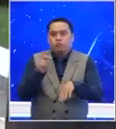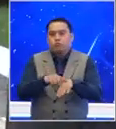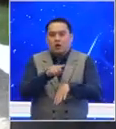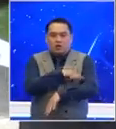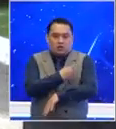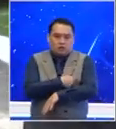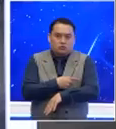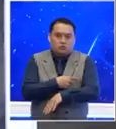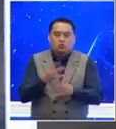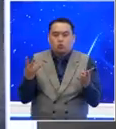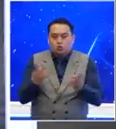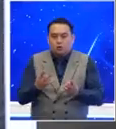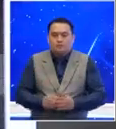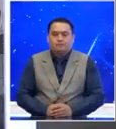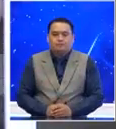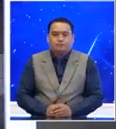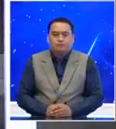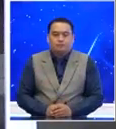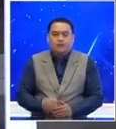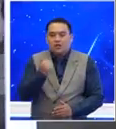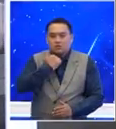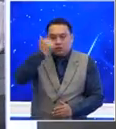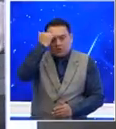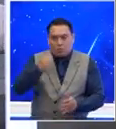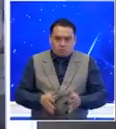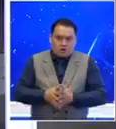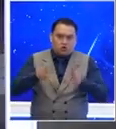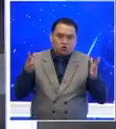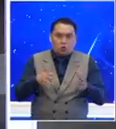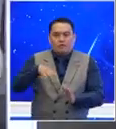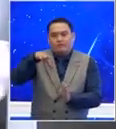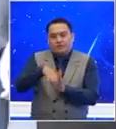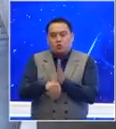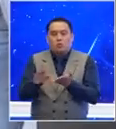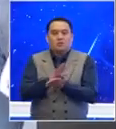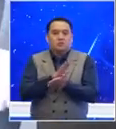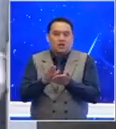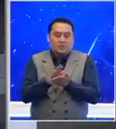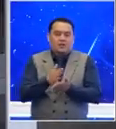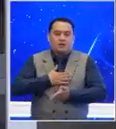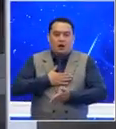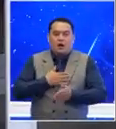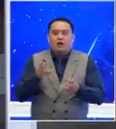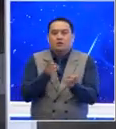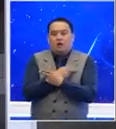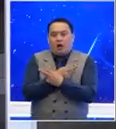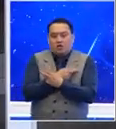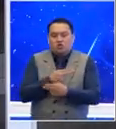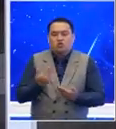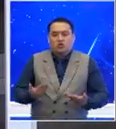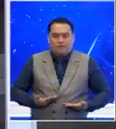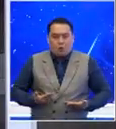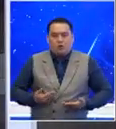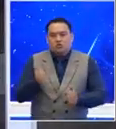этот проездной необходим. Спасибо большое тем, кто внедрил эти бесплатные проездные. Я живу на дачном массиве Красный Камень,